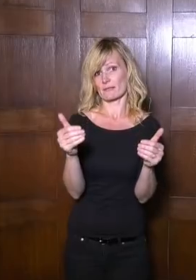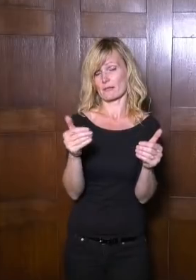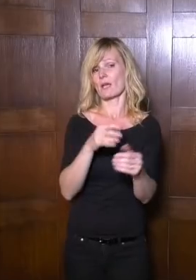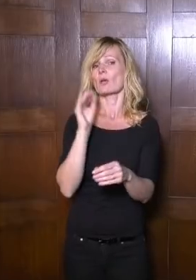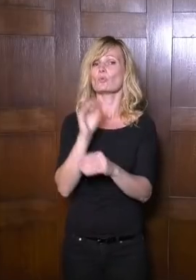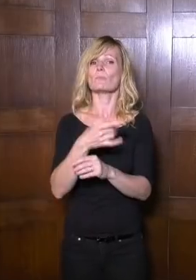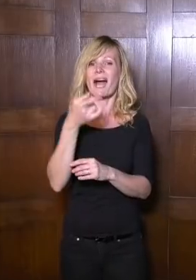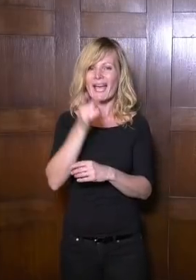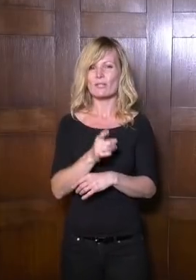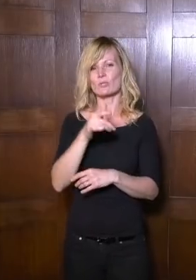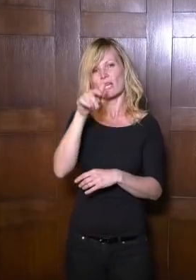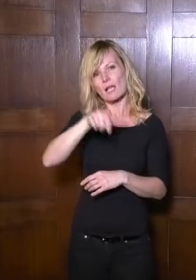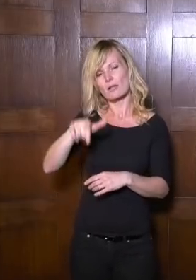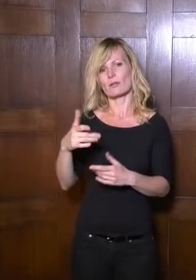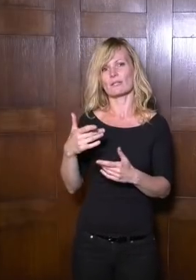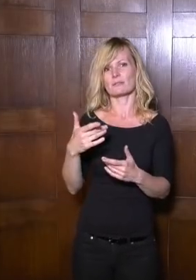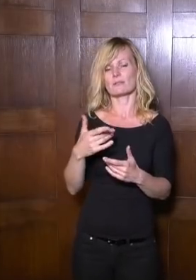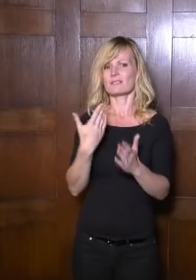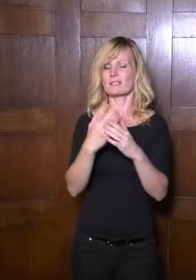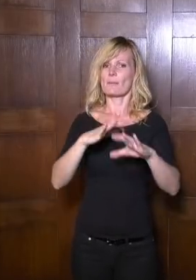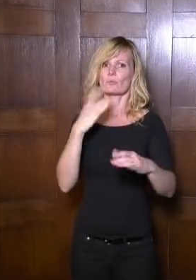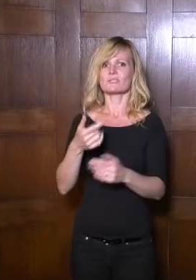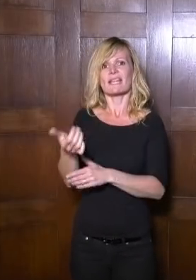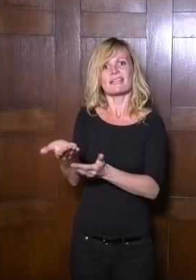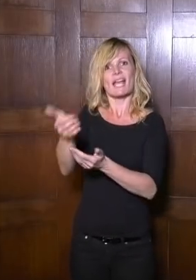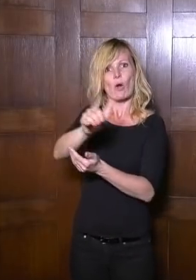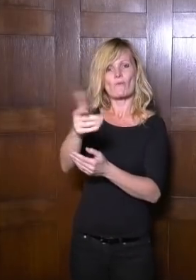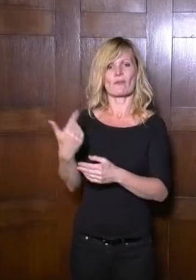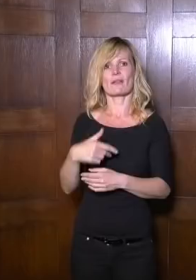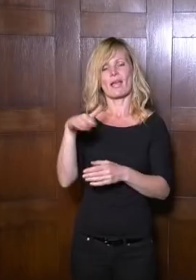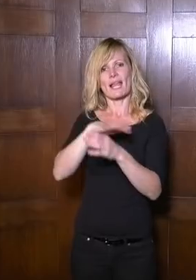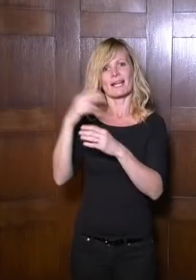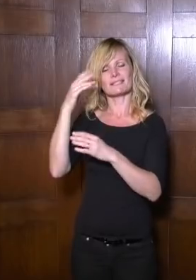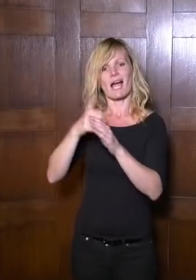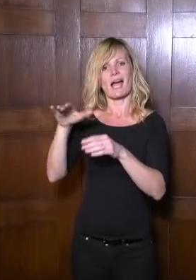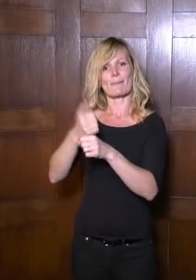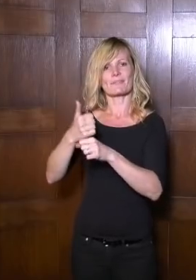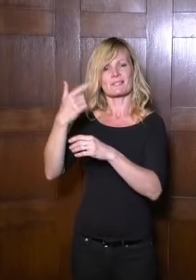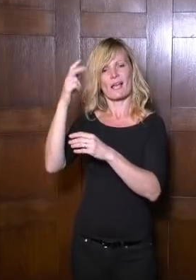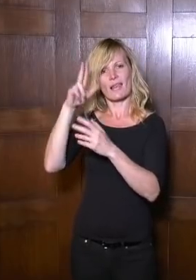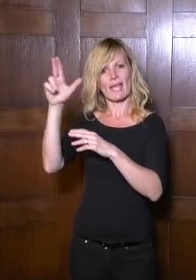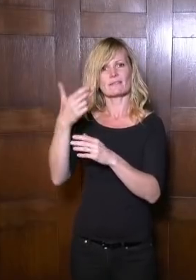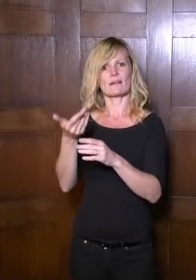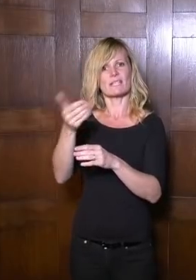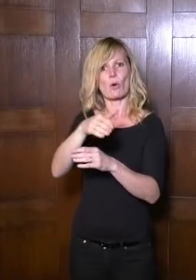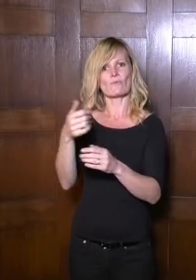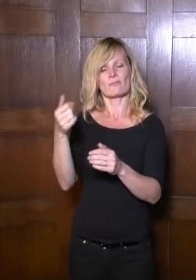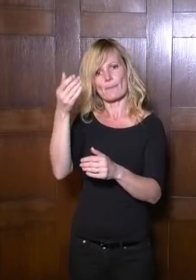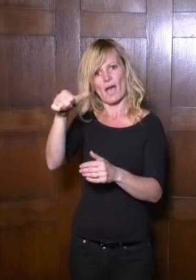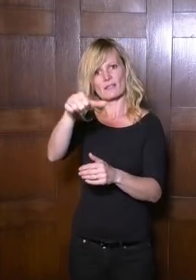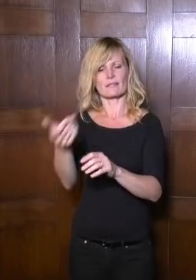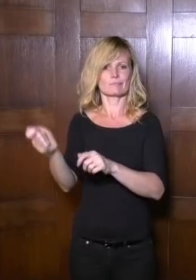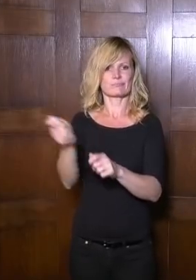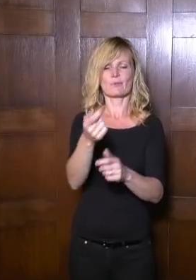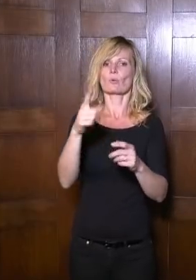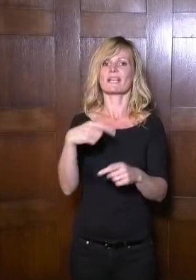100 Leuten unseren Bus getauft. Unser Landrat, Herr Harich, der hat Taufpate gestanden. Und drei Tage später haben wir ihn wieder abgemeldet, haben